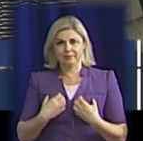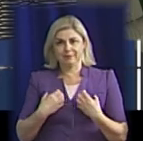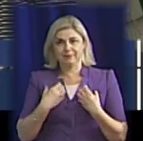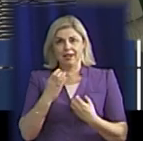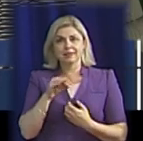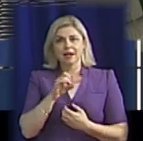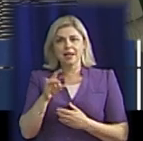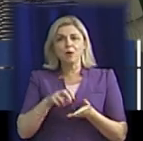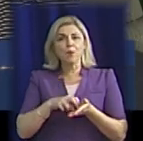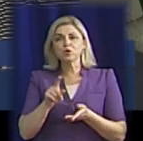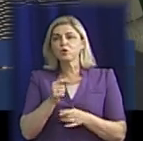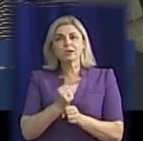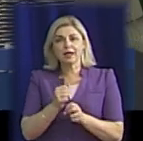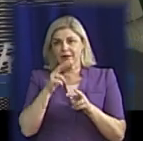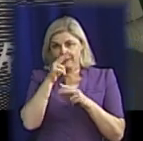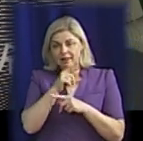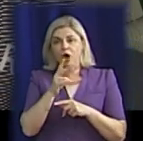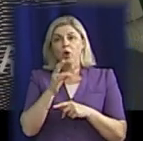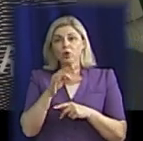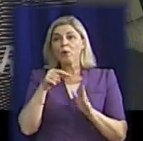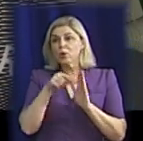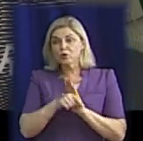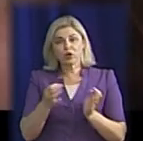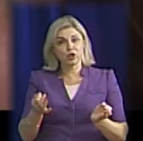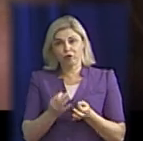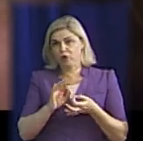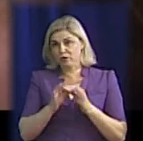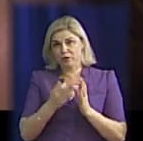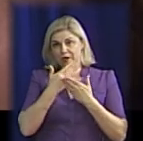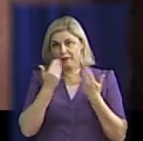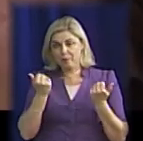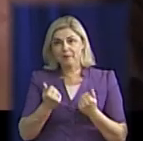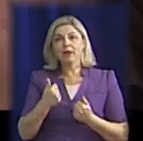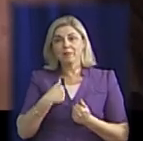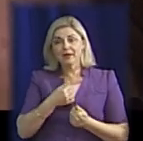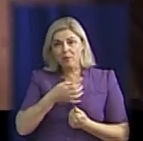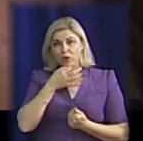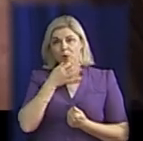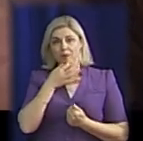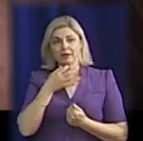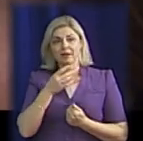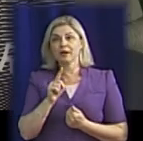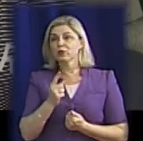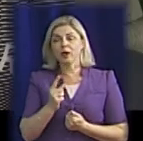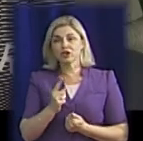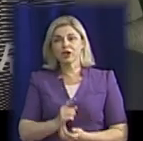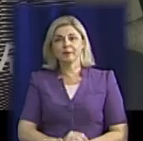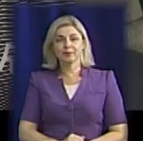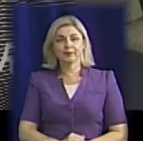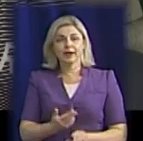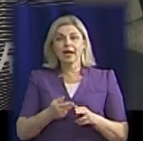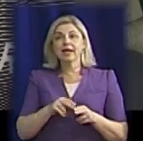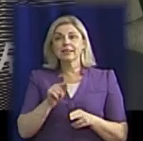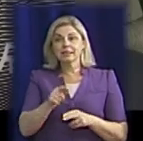боїшся щось зробити не так, але по суті нічого складного немає. Мені подобається, адже це